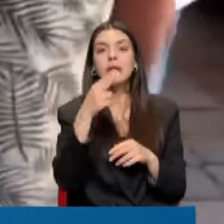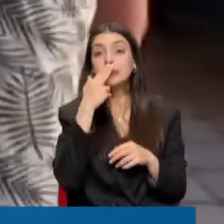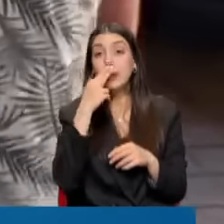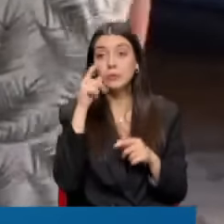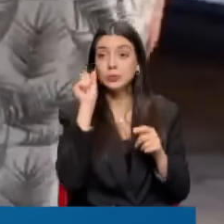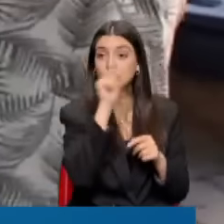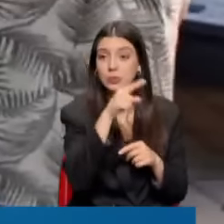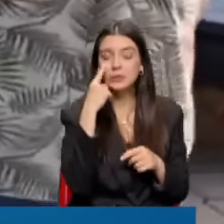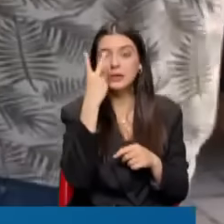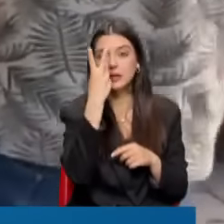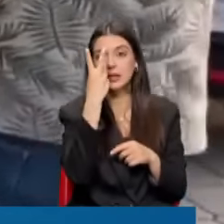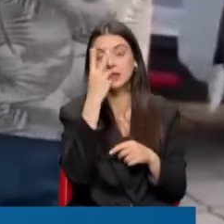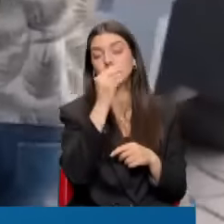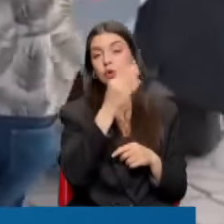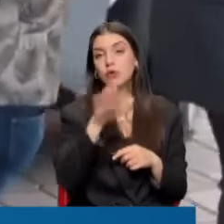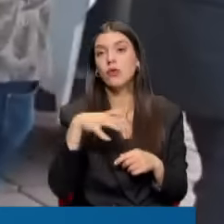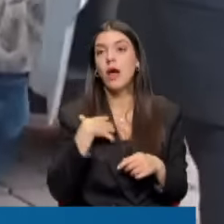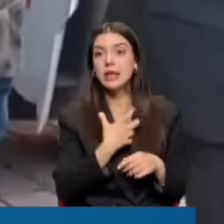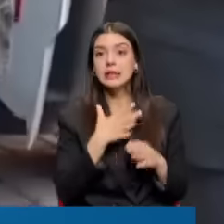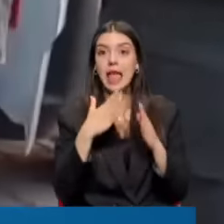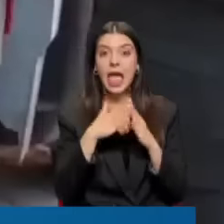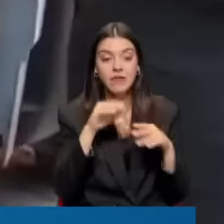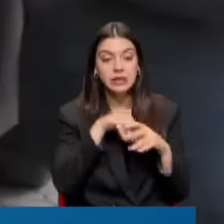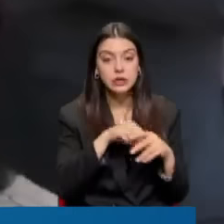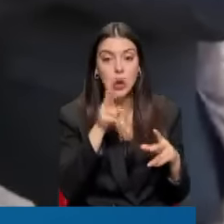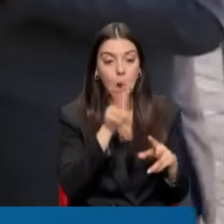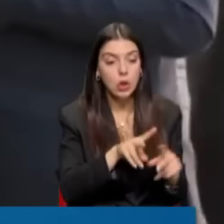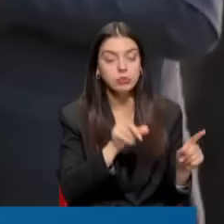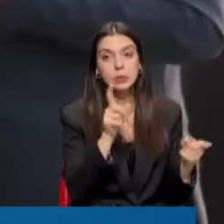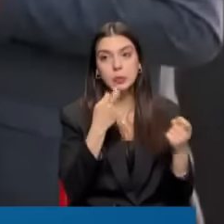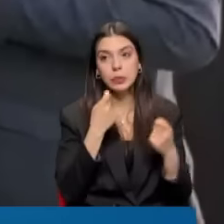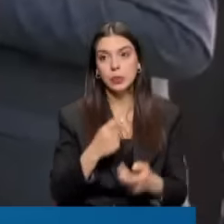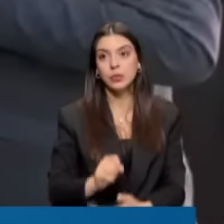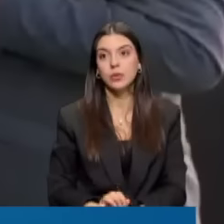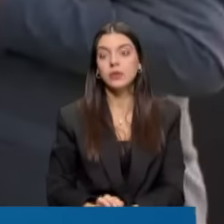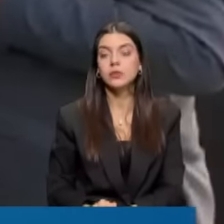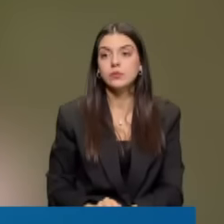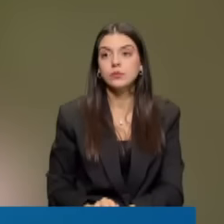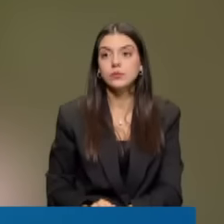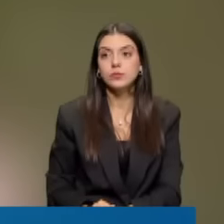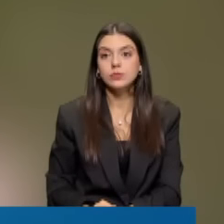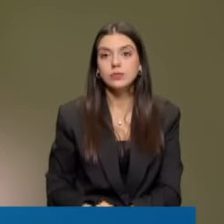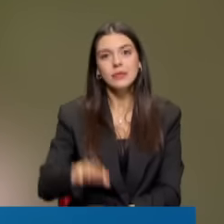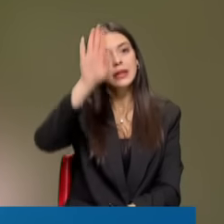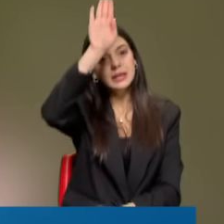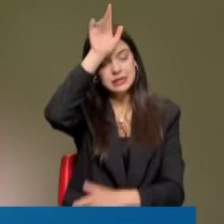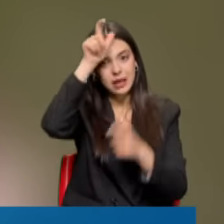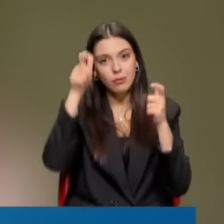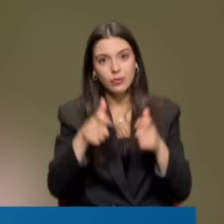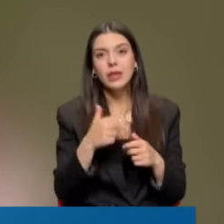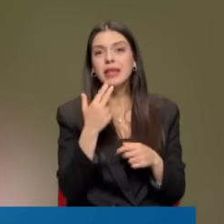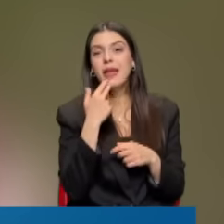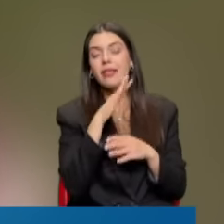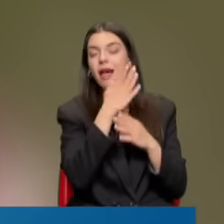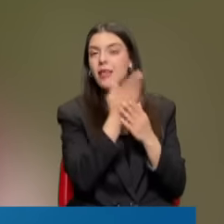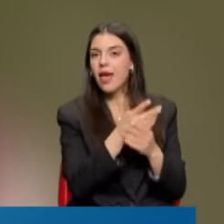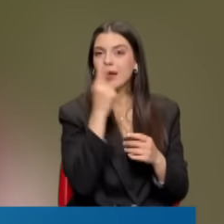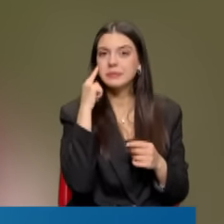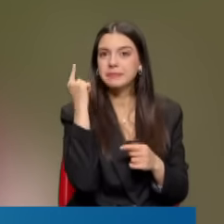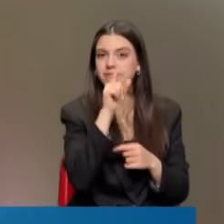çocuk annesi kadın evinde öldürülmüş olarak bulundu İstanbul kağıthanede 27